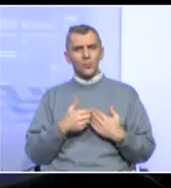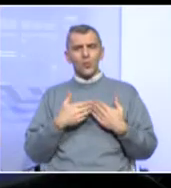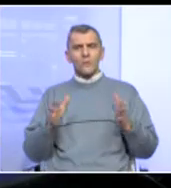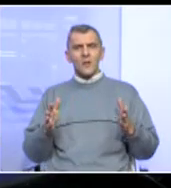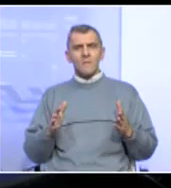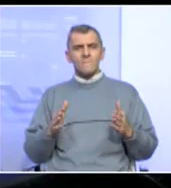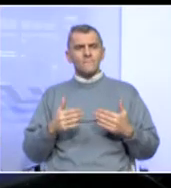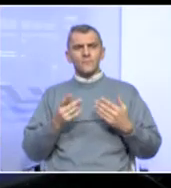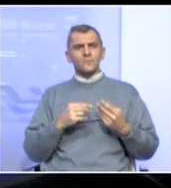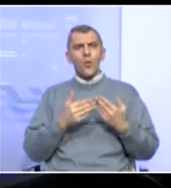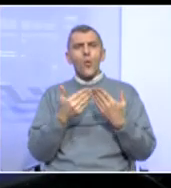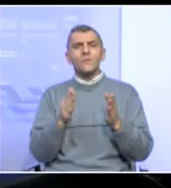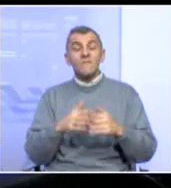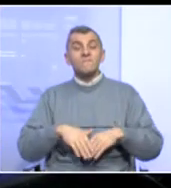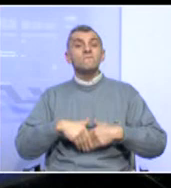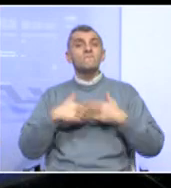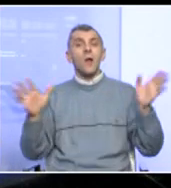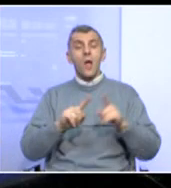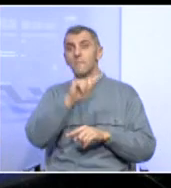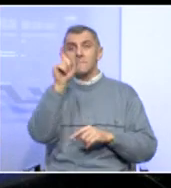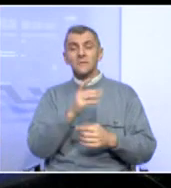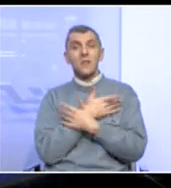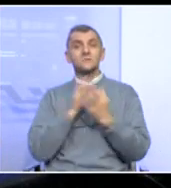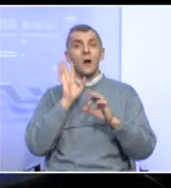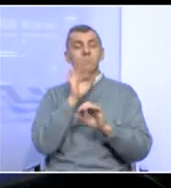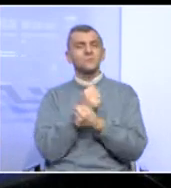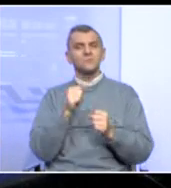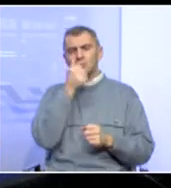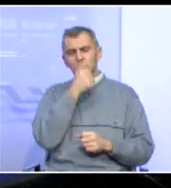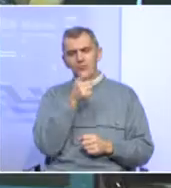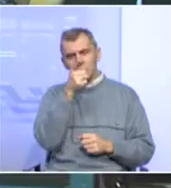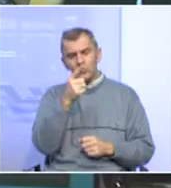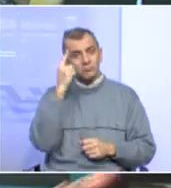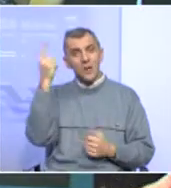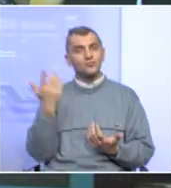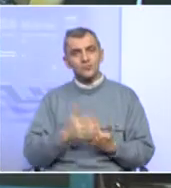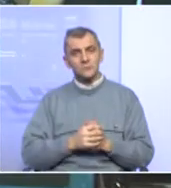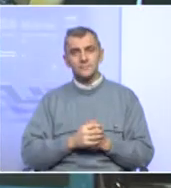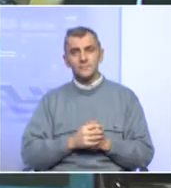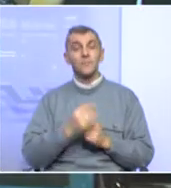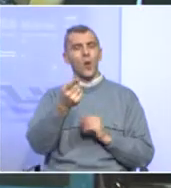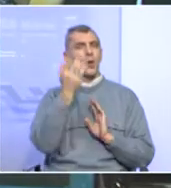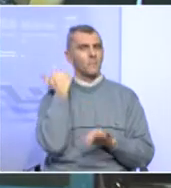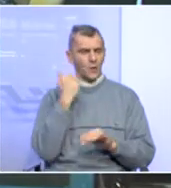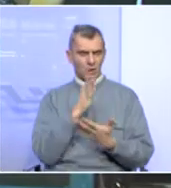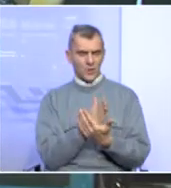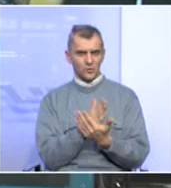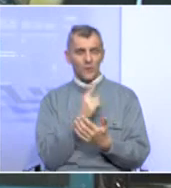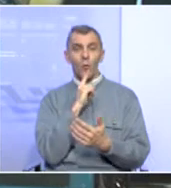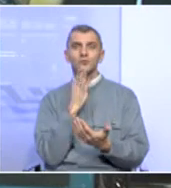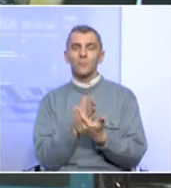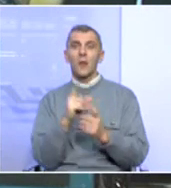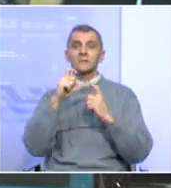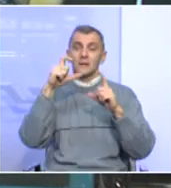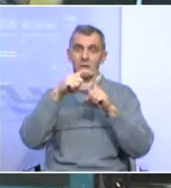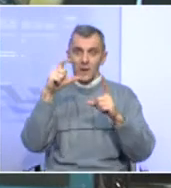važna pitanja za Bosnu i Hercegovinu. Šta to znači po vašem mišljenju? Pa evo i prije ovih dešavanja koja su bila sa